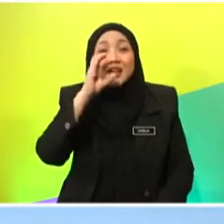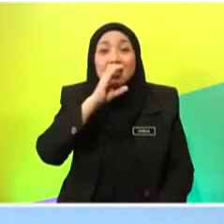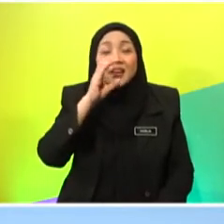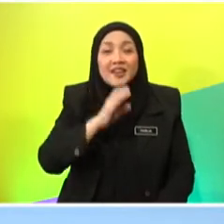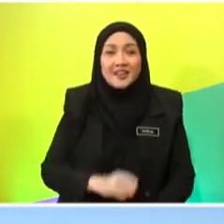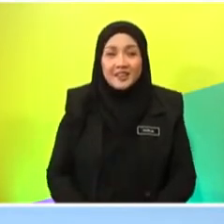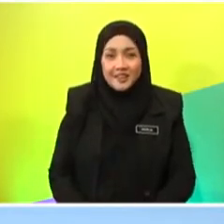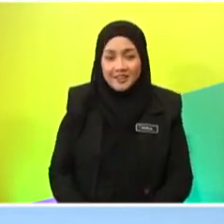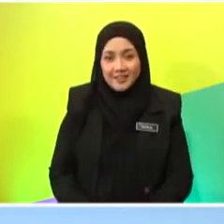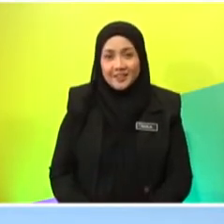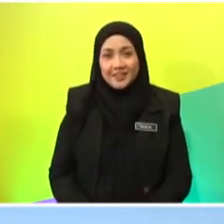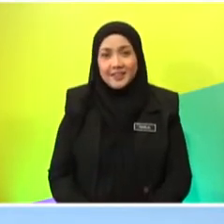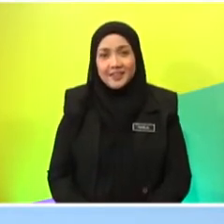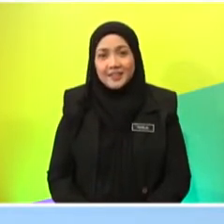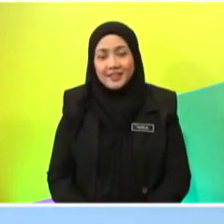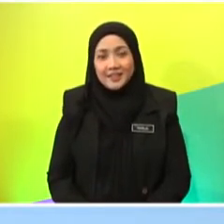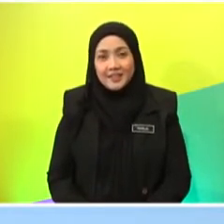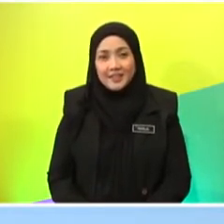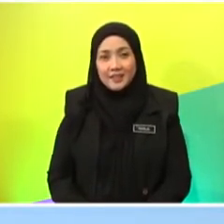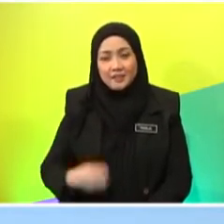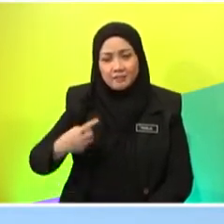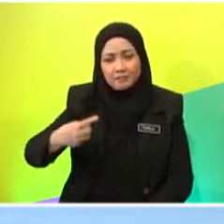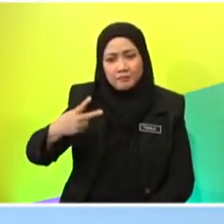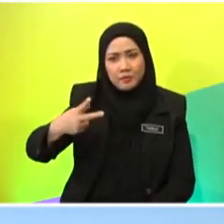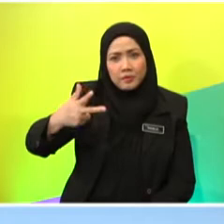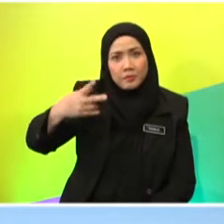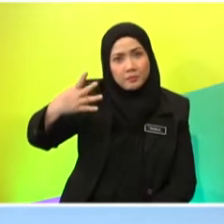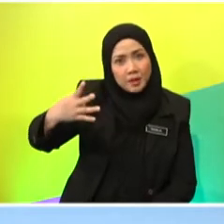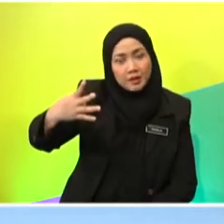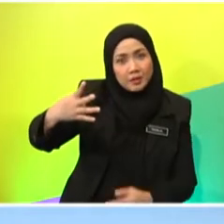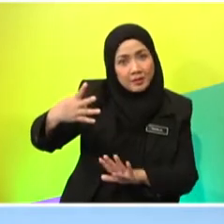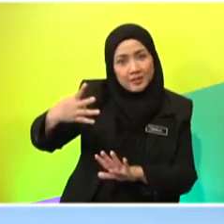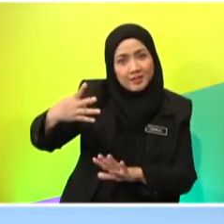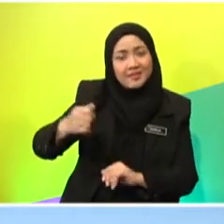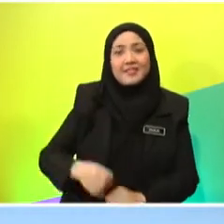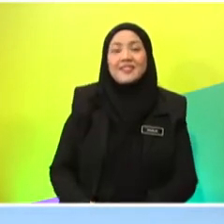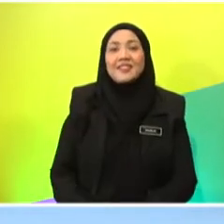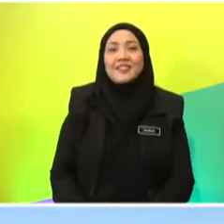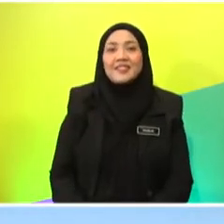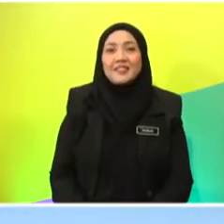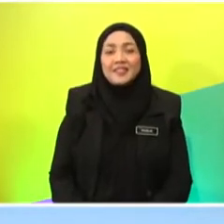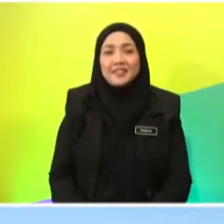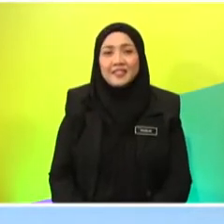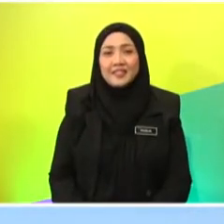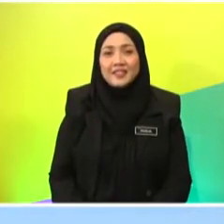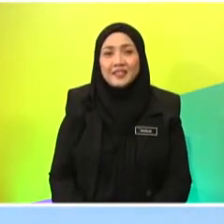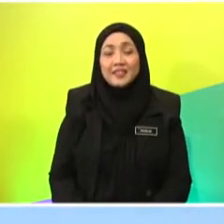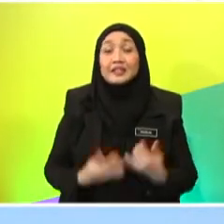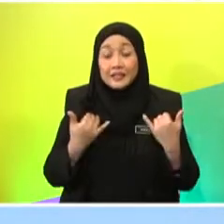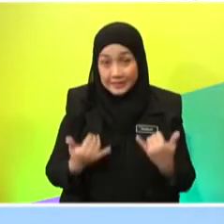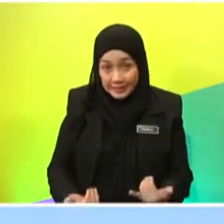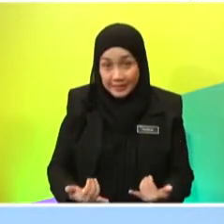keempat masukan-masukan oke dia begitu uh Nah